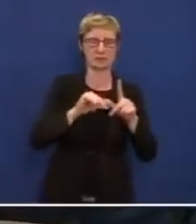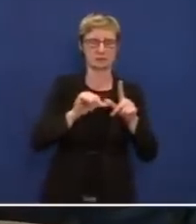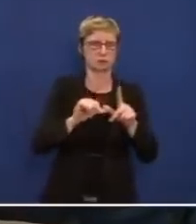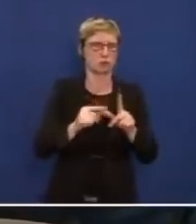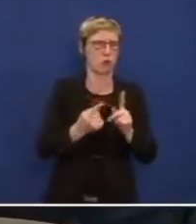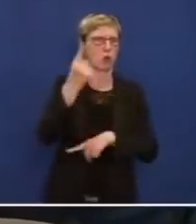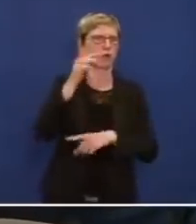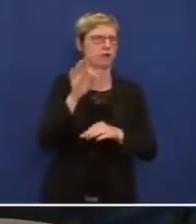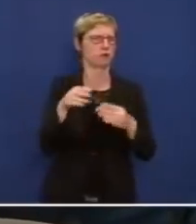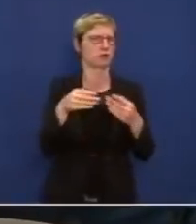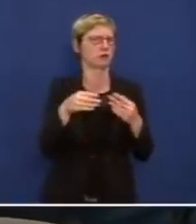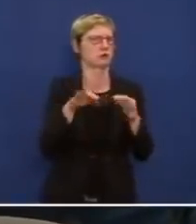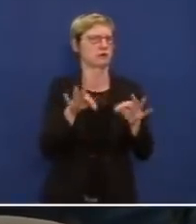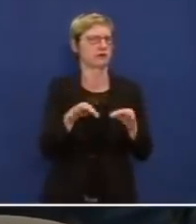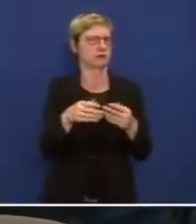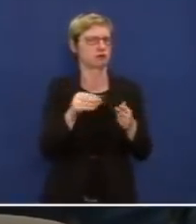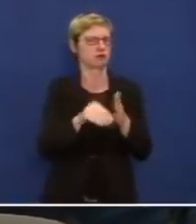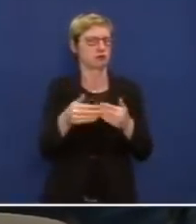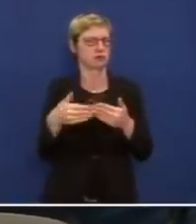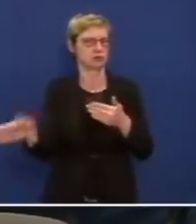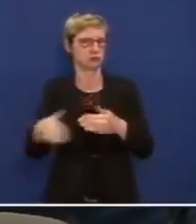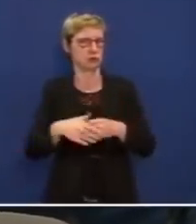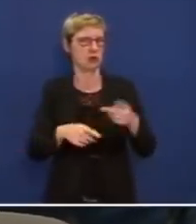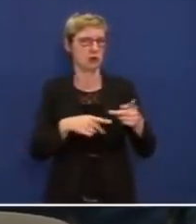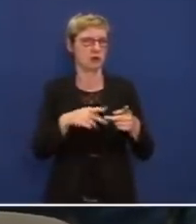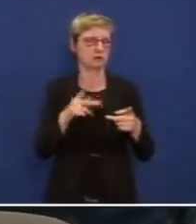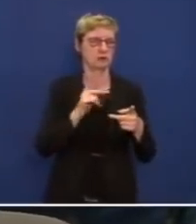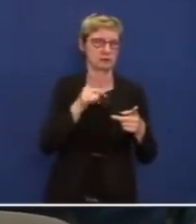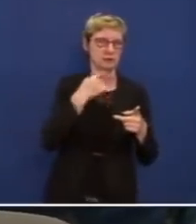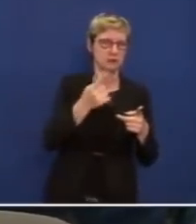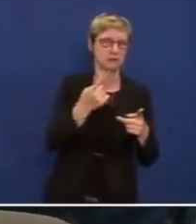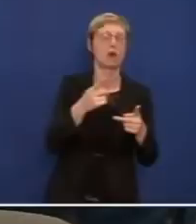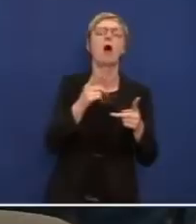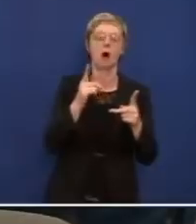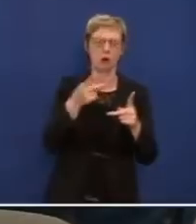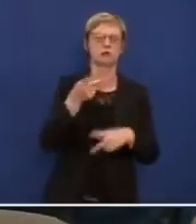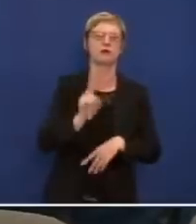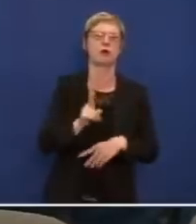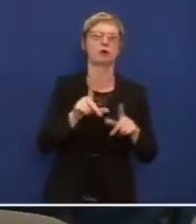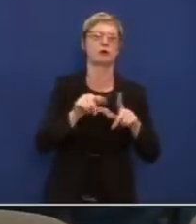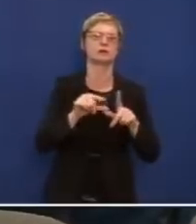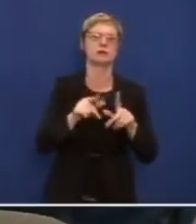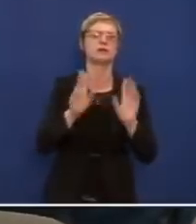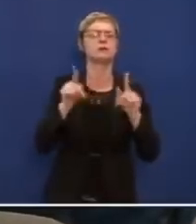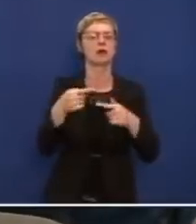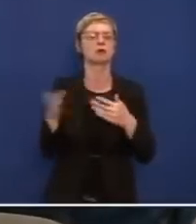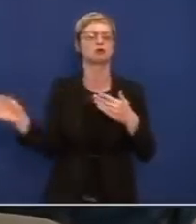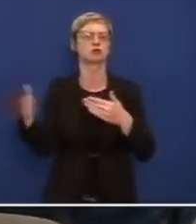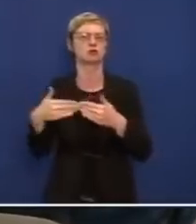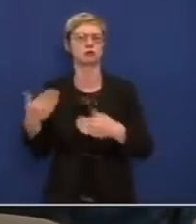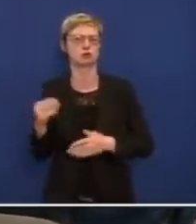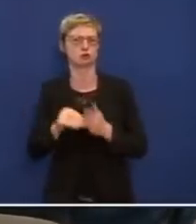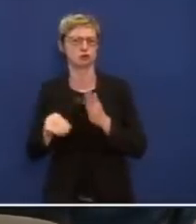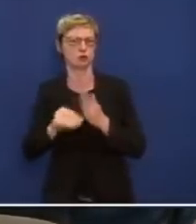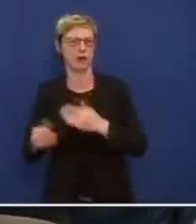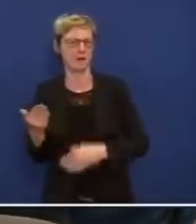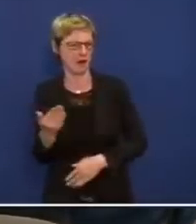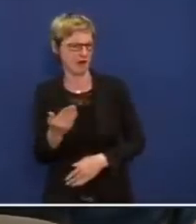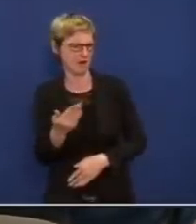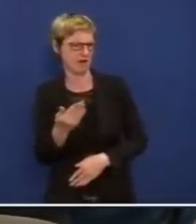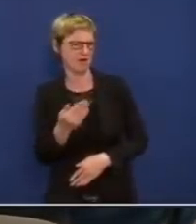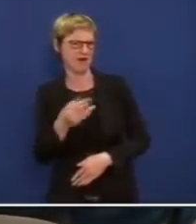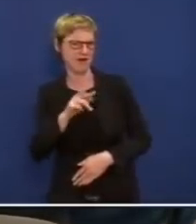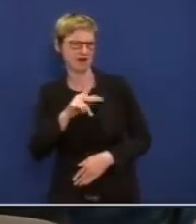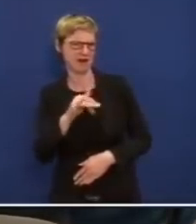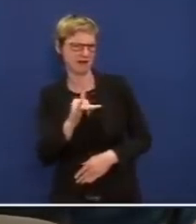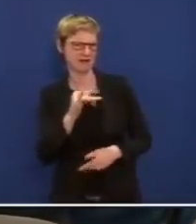Sie haben sogar die Inzidenzgrenze von 200 noch verteidigt. Warum wissen Sie es eigentlich besser als das RKI, wenn Sie gerade selbst gesagt haben, dass